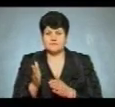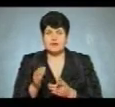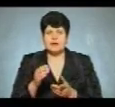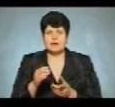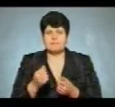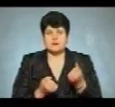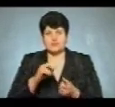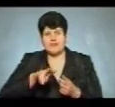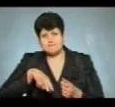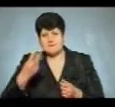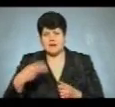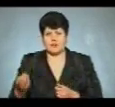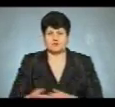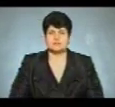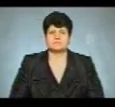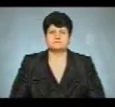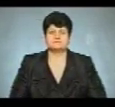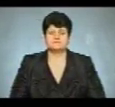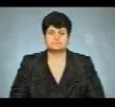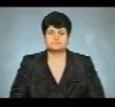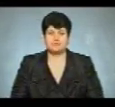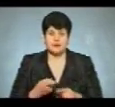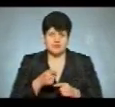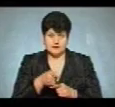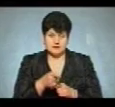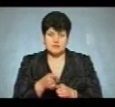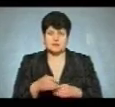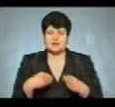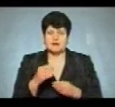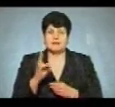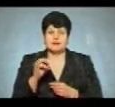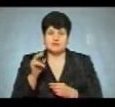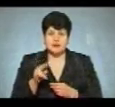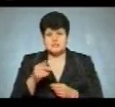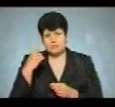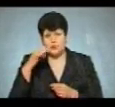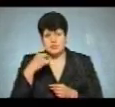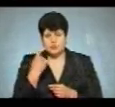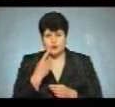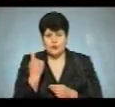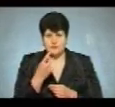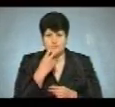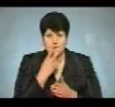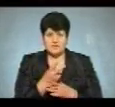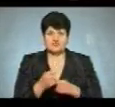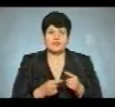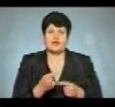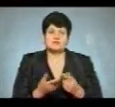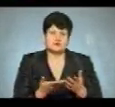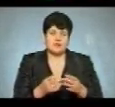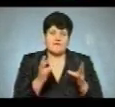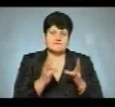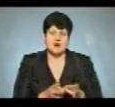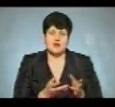машина перекинулася. На цих кадрах, які нам надала Нацполіція області, ви бачите наслідки аварії.